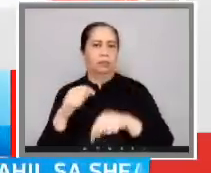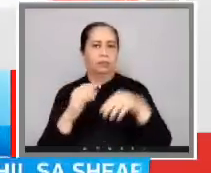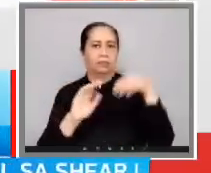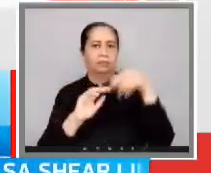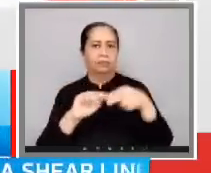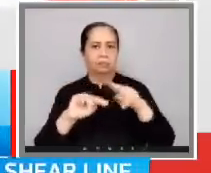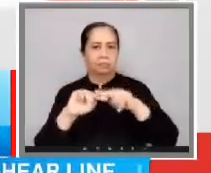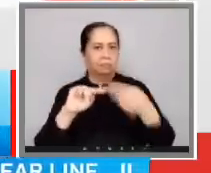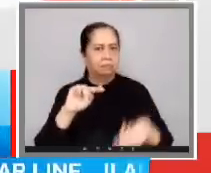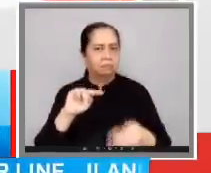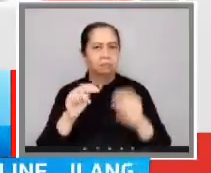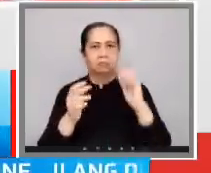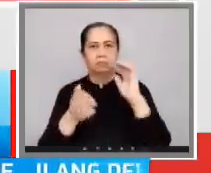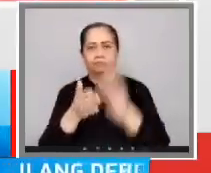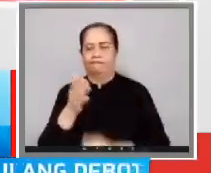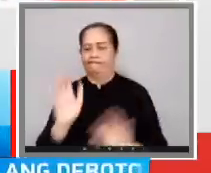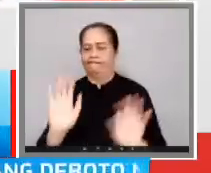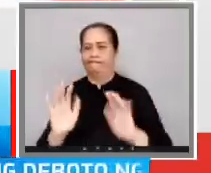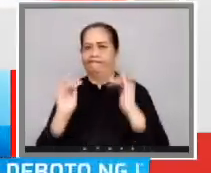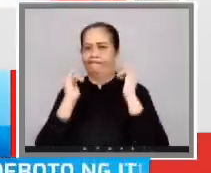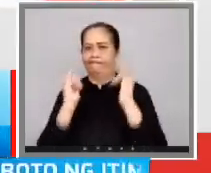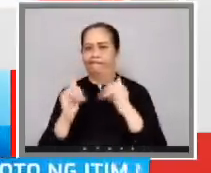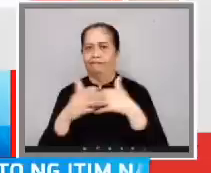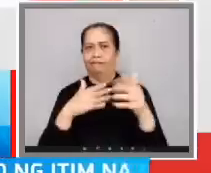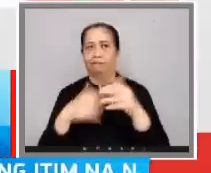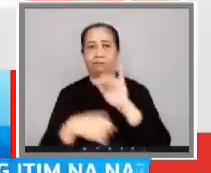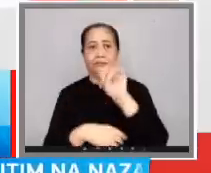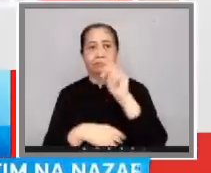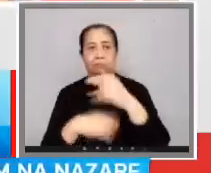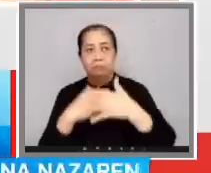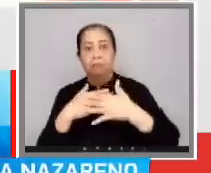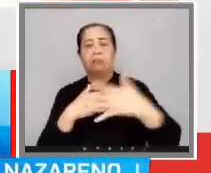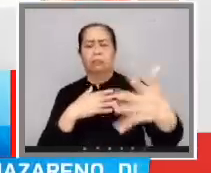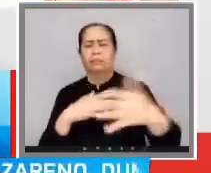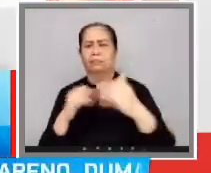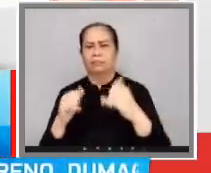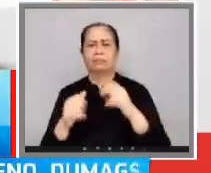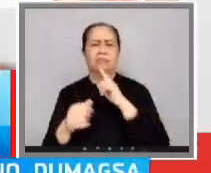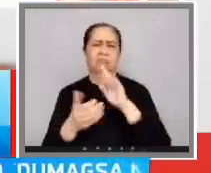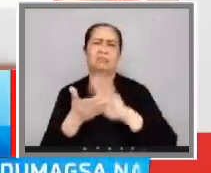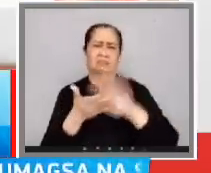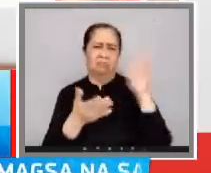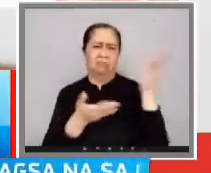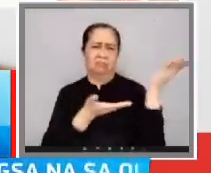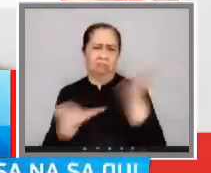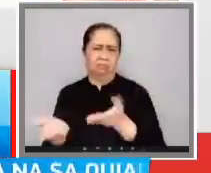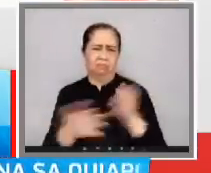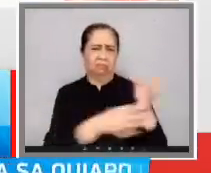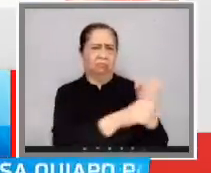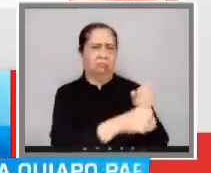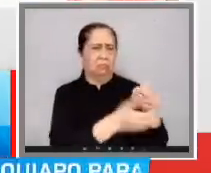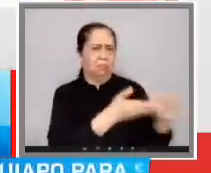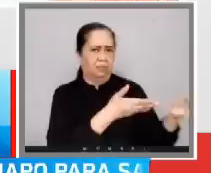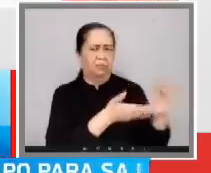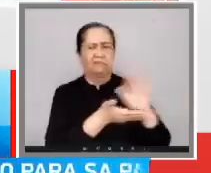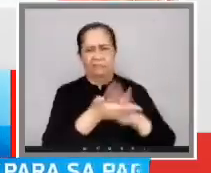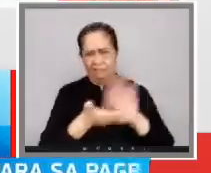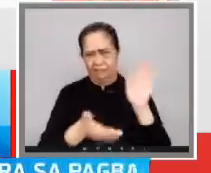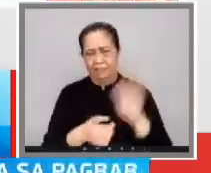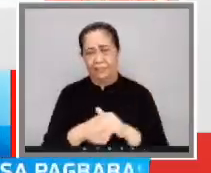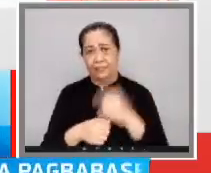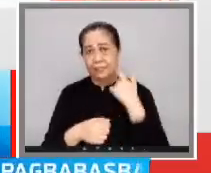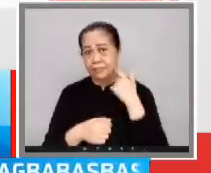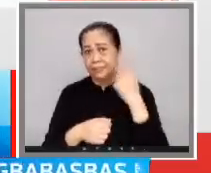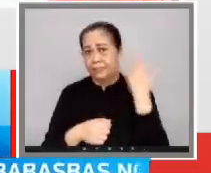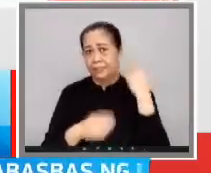ibagsak o ibaba ang presyo. Kahit po January 1 na dahil nga mataas na talaga ang kanilang kuha. Eh sabi nga natin, di ba, nababalita natin,